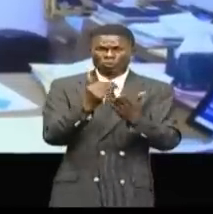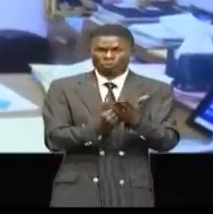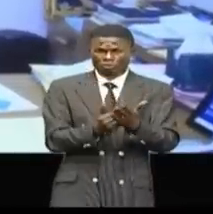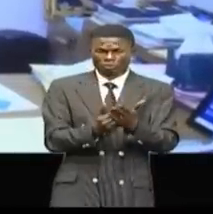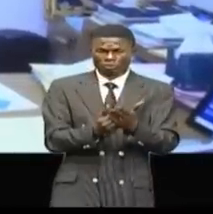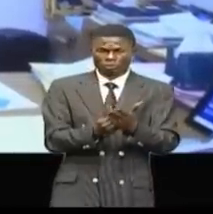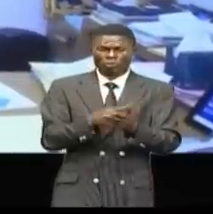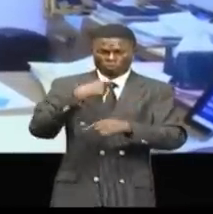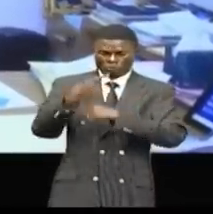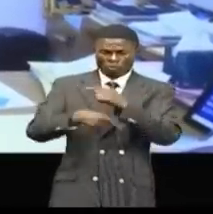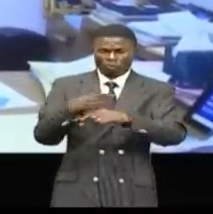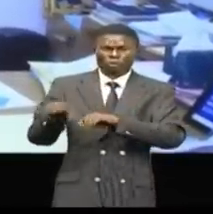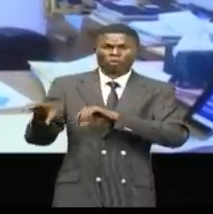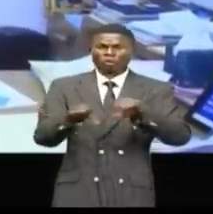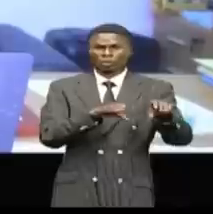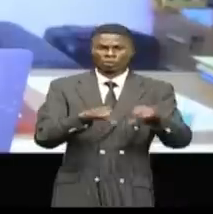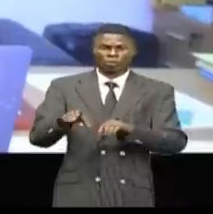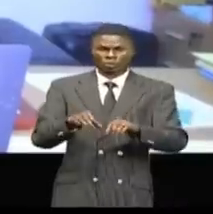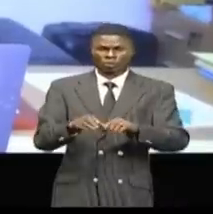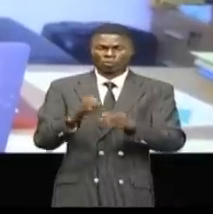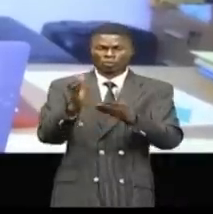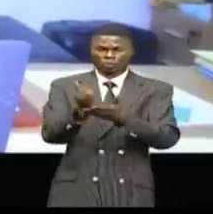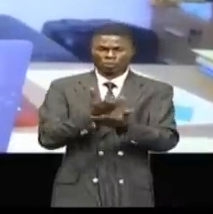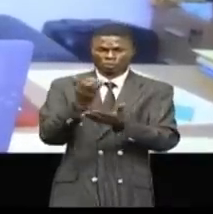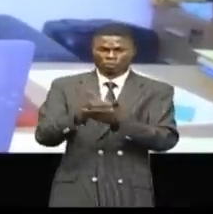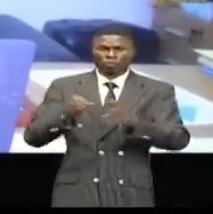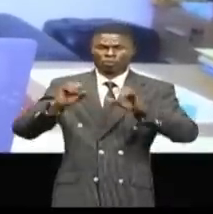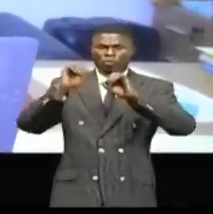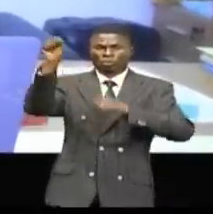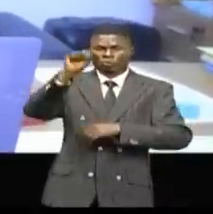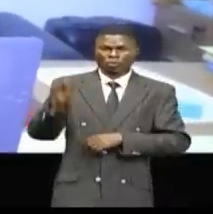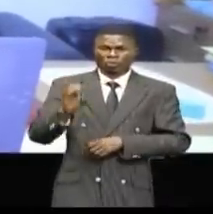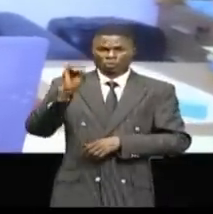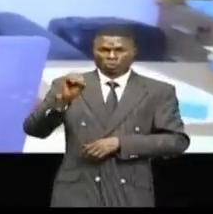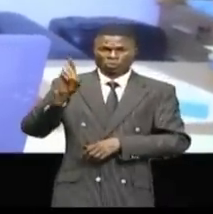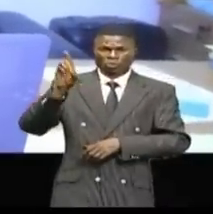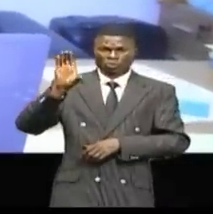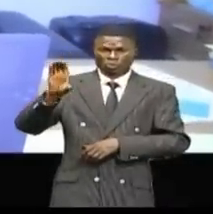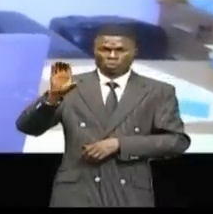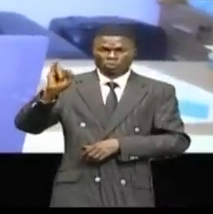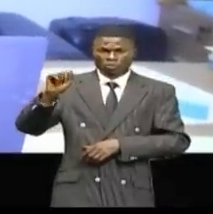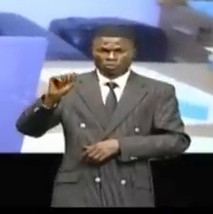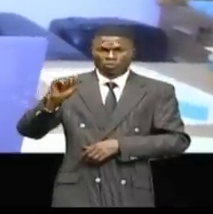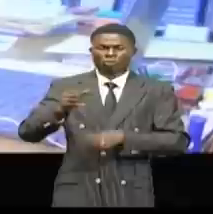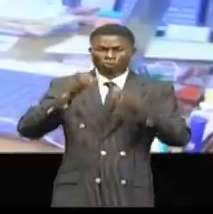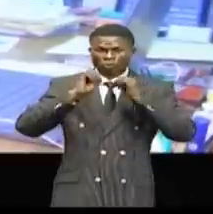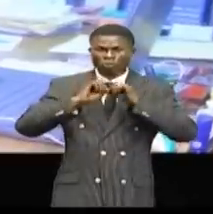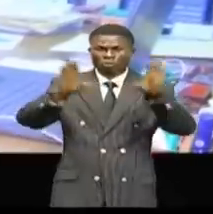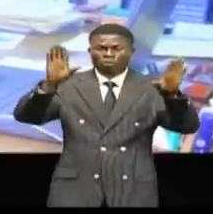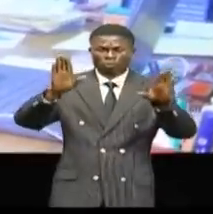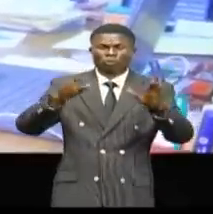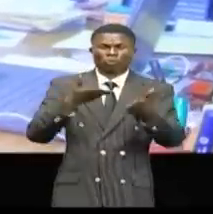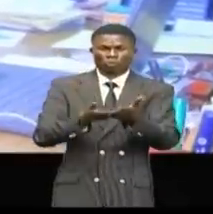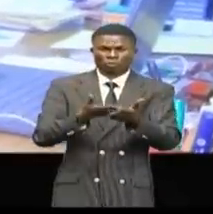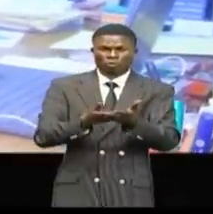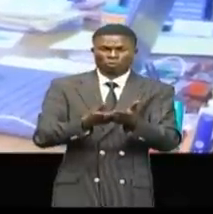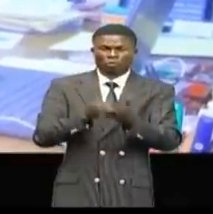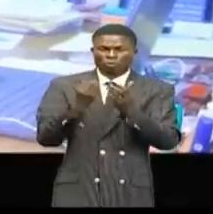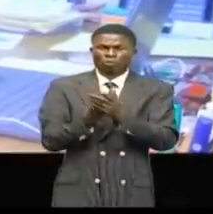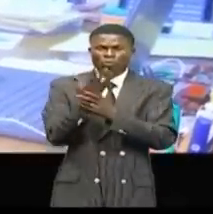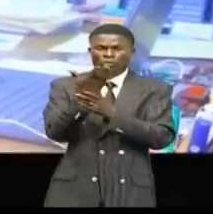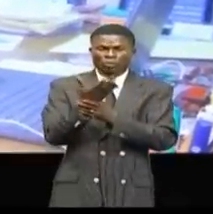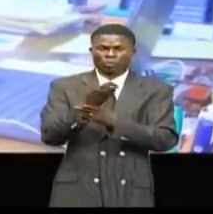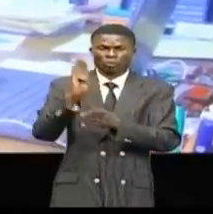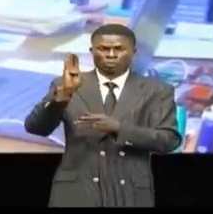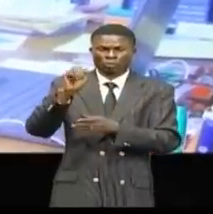La relance des activités du raffinage à la Saucyre, la production des émulsions des butimes, la production des